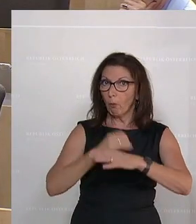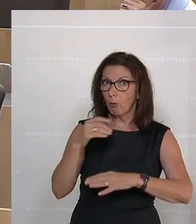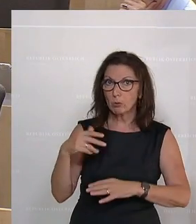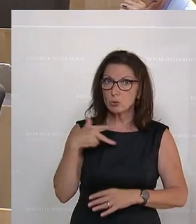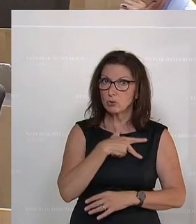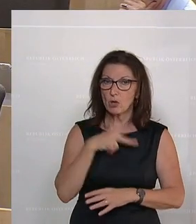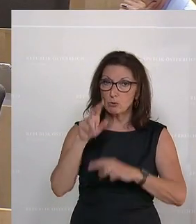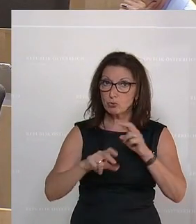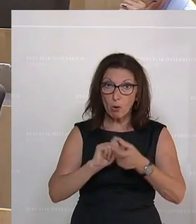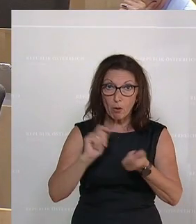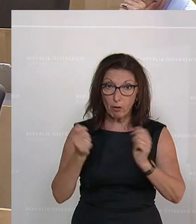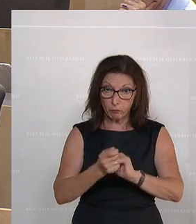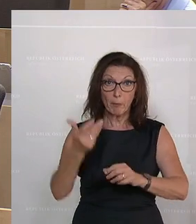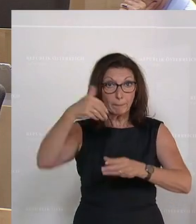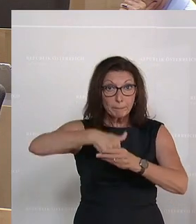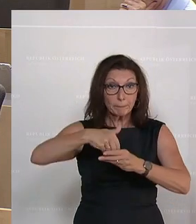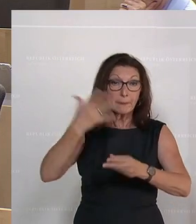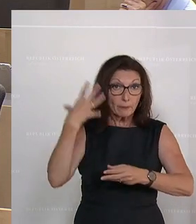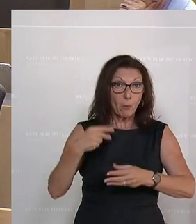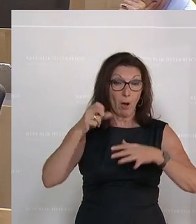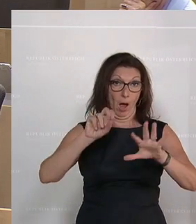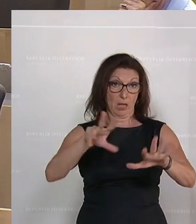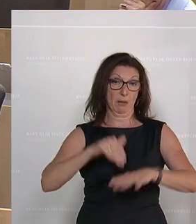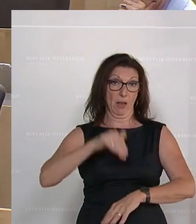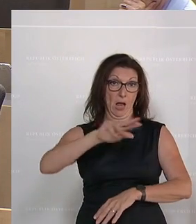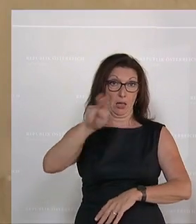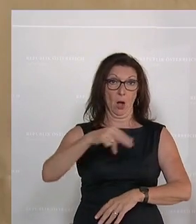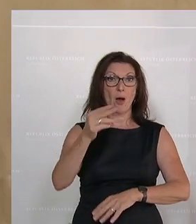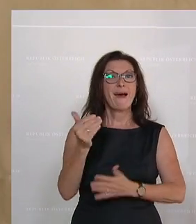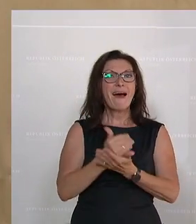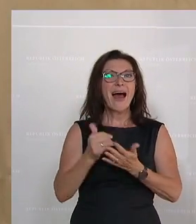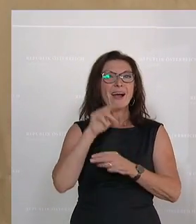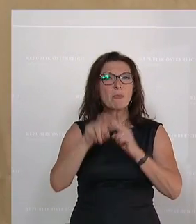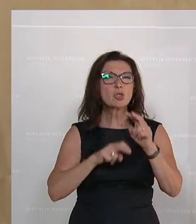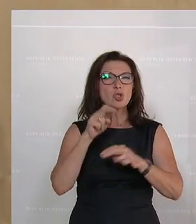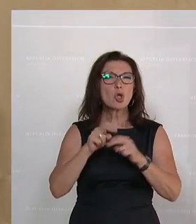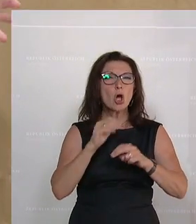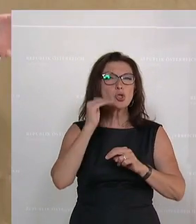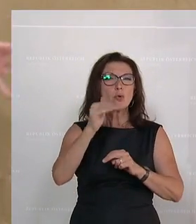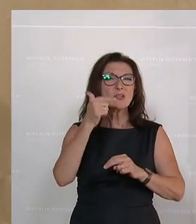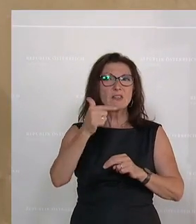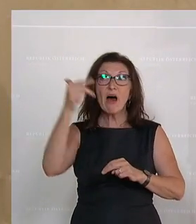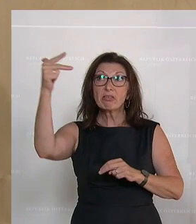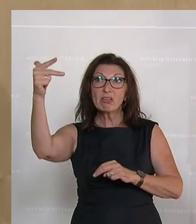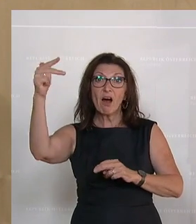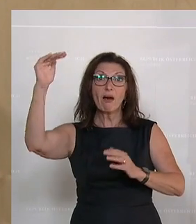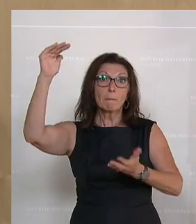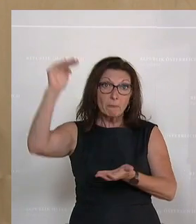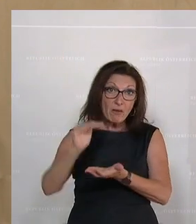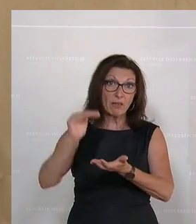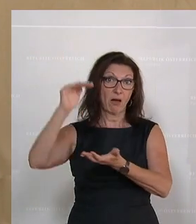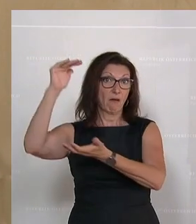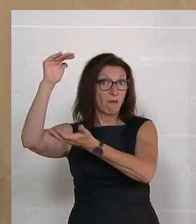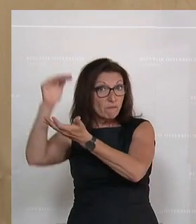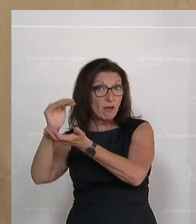noch 18 milliarden euro mit senkung der einkommensteuer stufen zweite stufe dritte stufe die den mittelstand und weite teile der bevölkerung